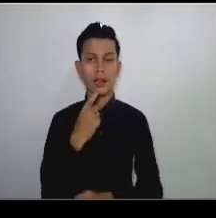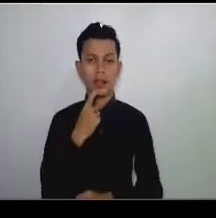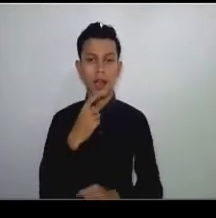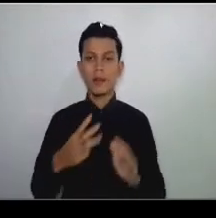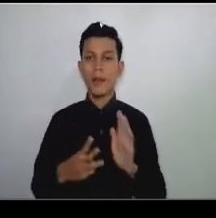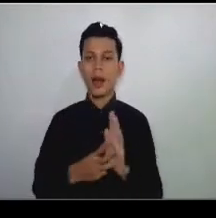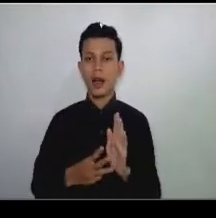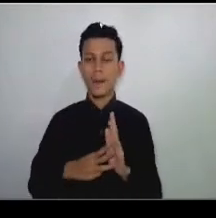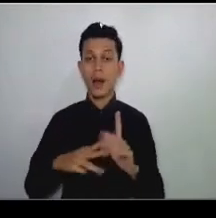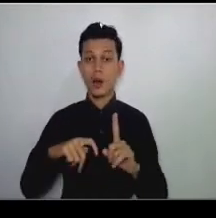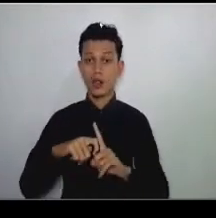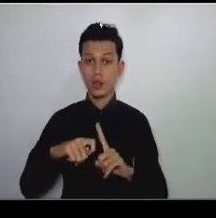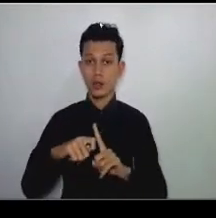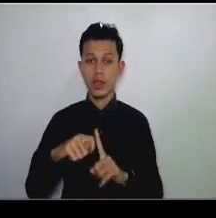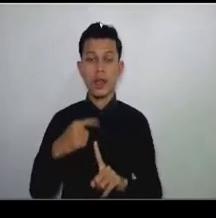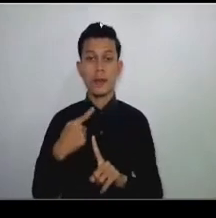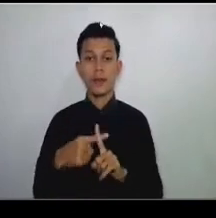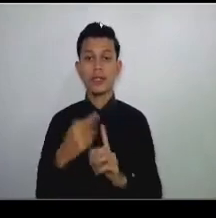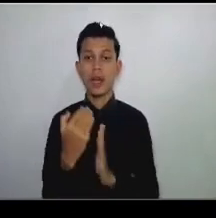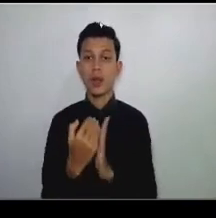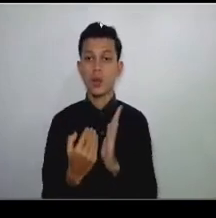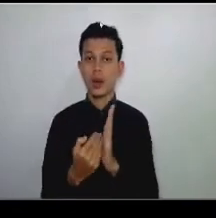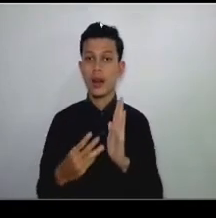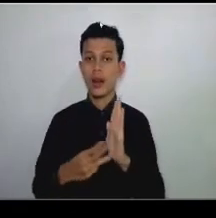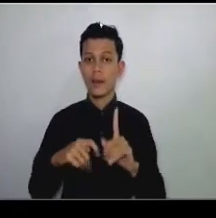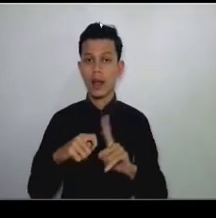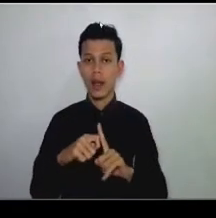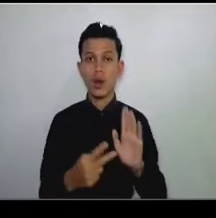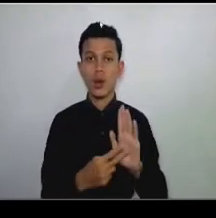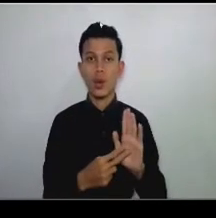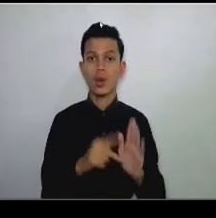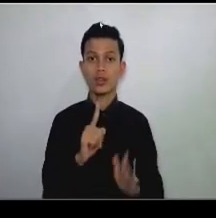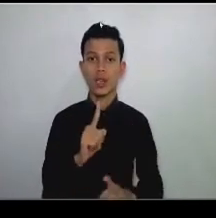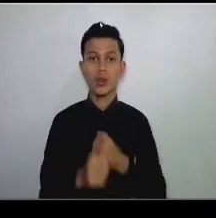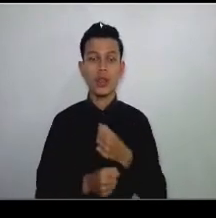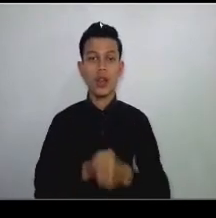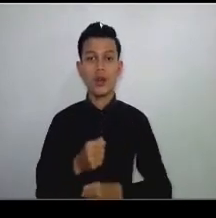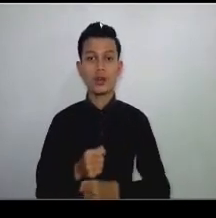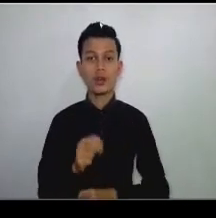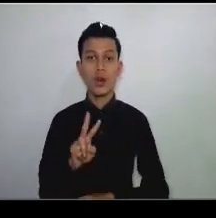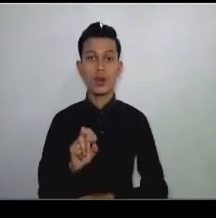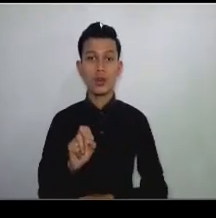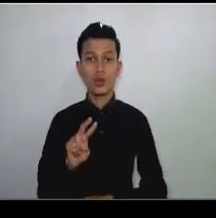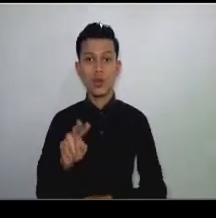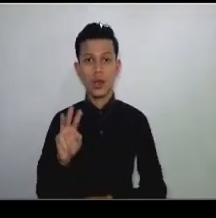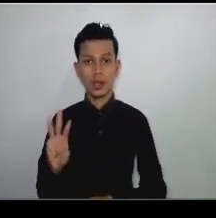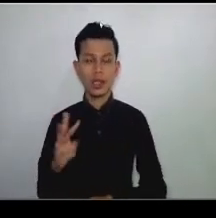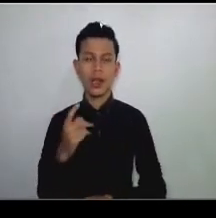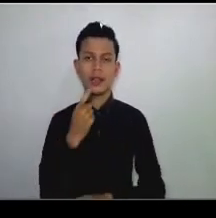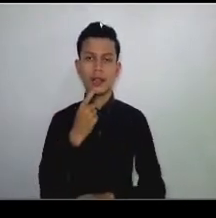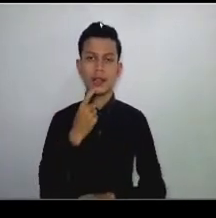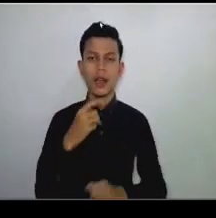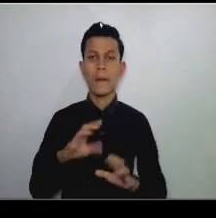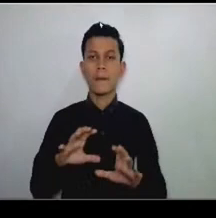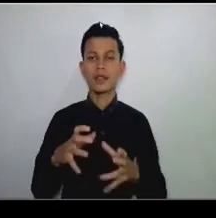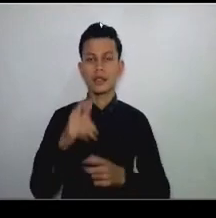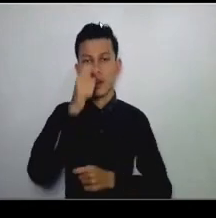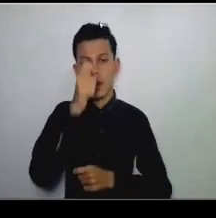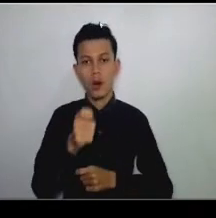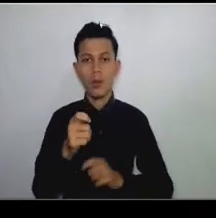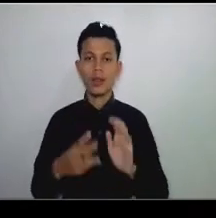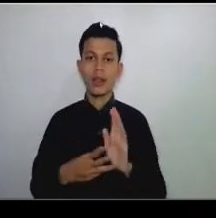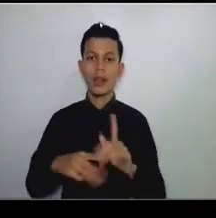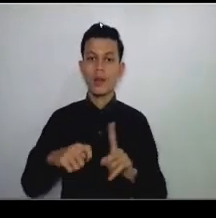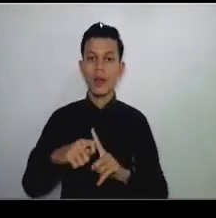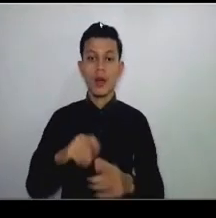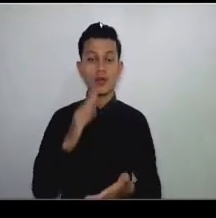Konstitusi dan peraturan Mahkamah Konstitusi Nomor 1 Tahun 2023 tentang majelis kehormatan mahkamah ktitusi